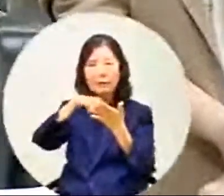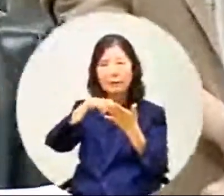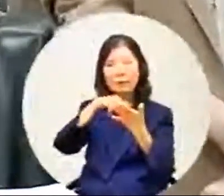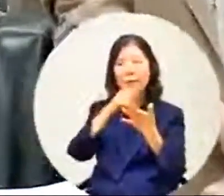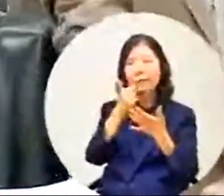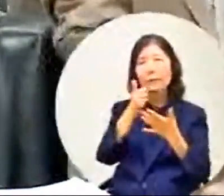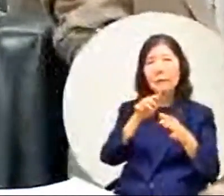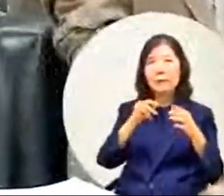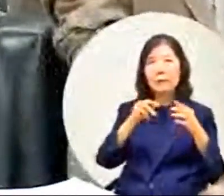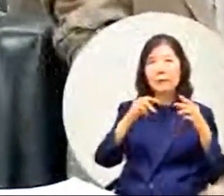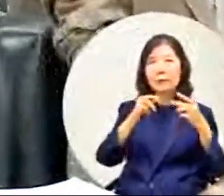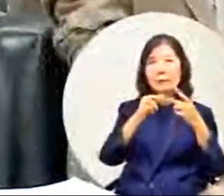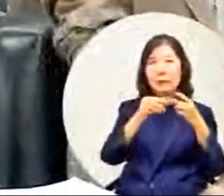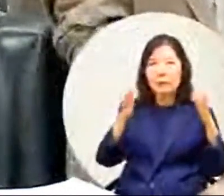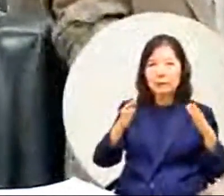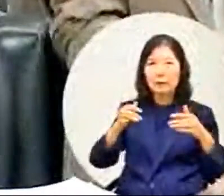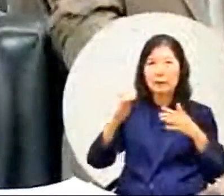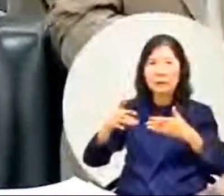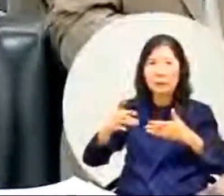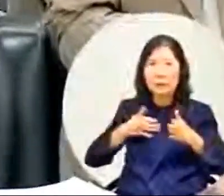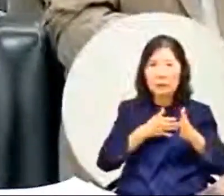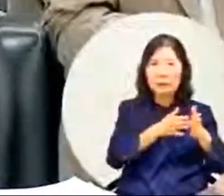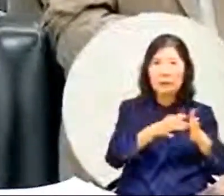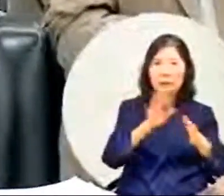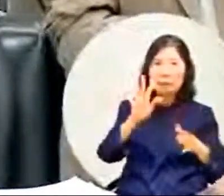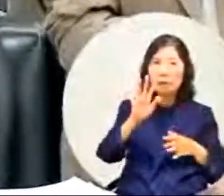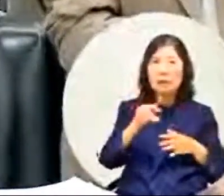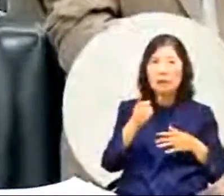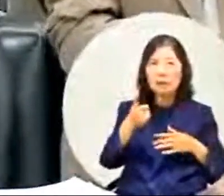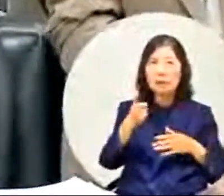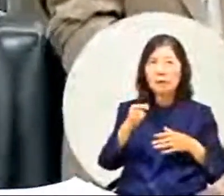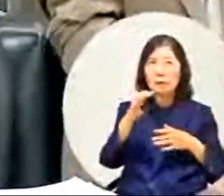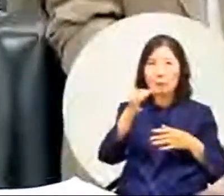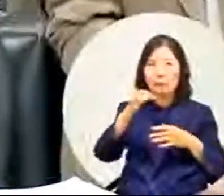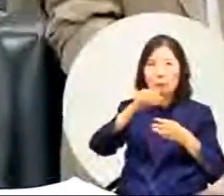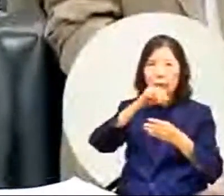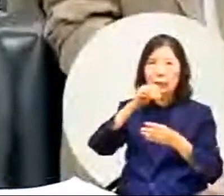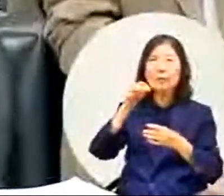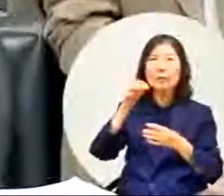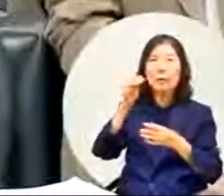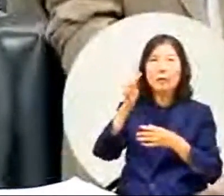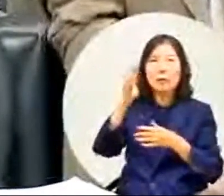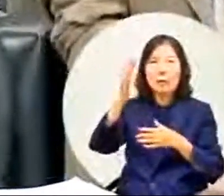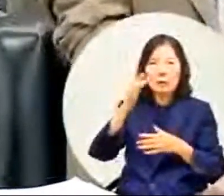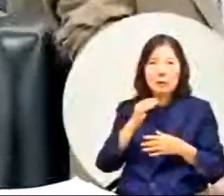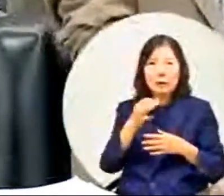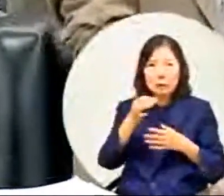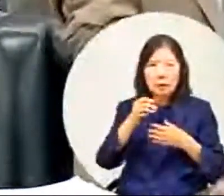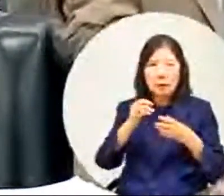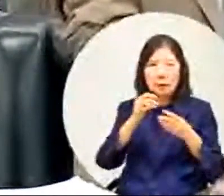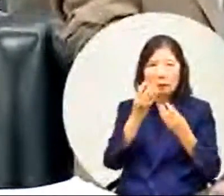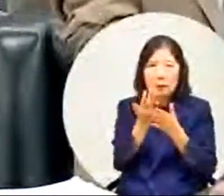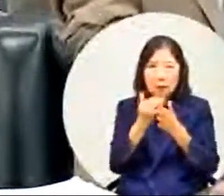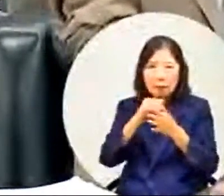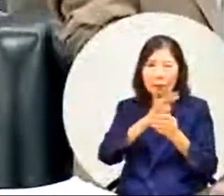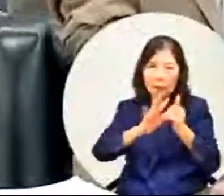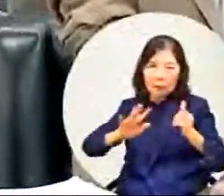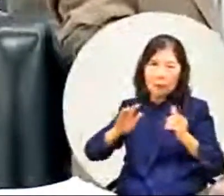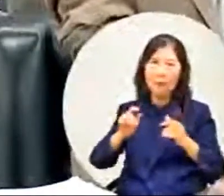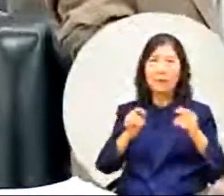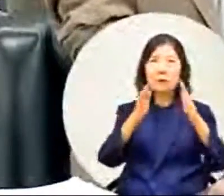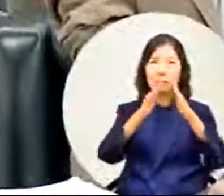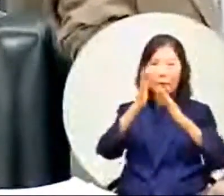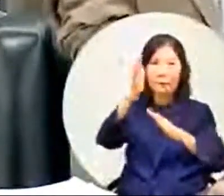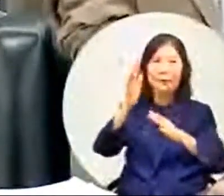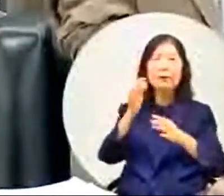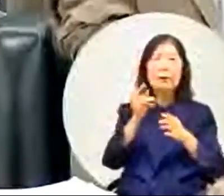捷运二阶轻轨呢，你们会有非常好的财务的运算，所以不会影响市府年度总预算的举债额度。